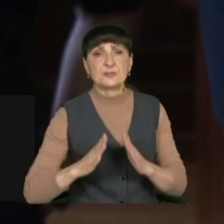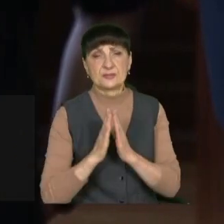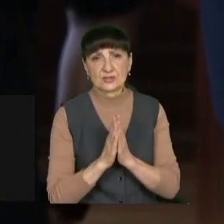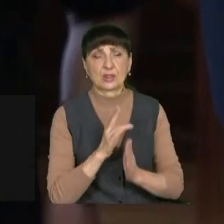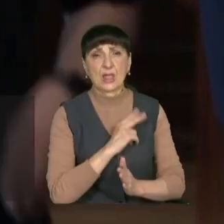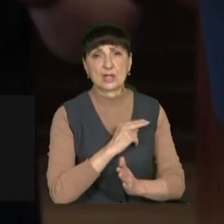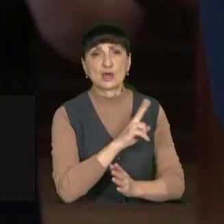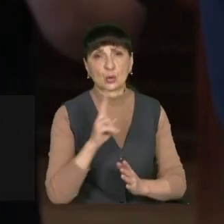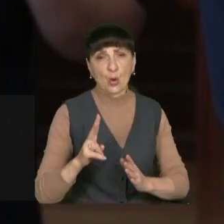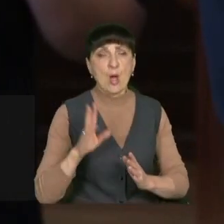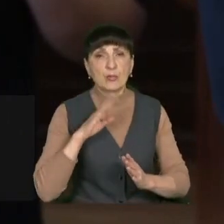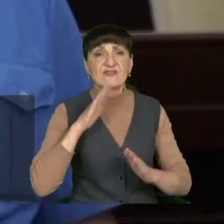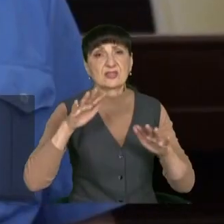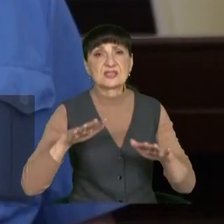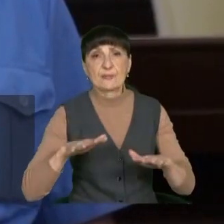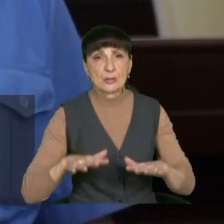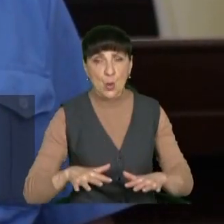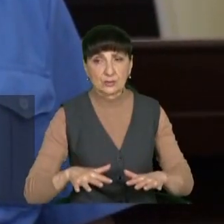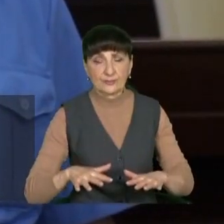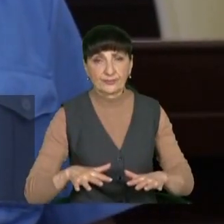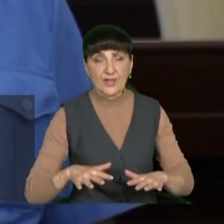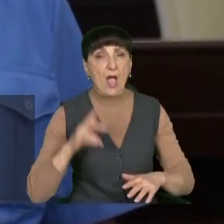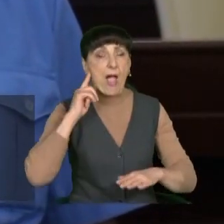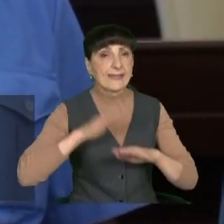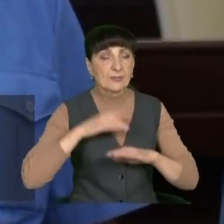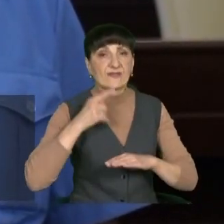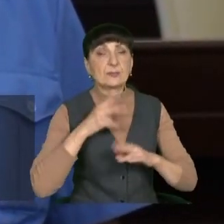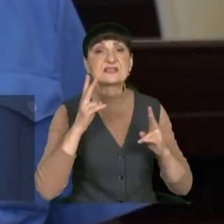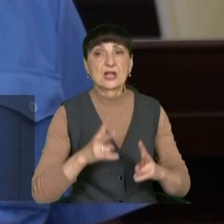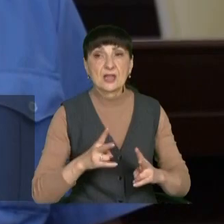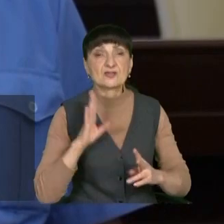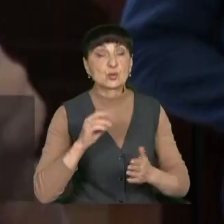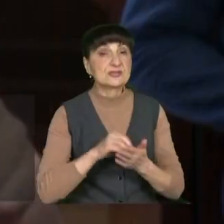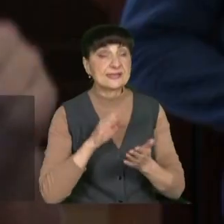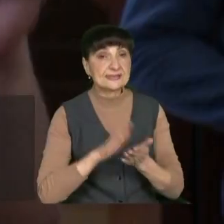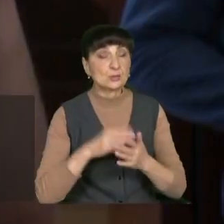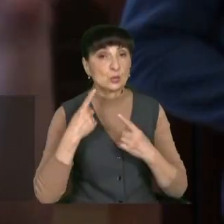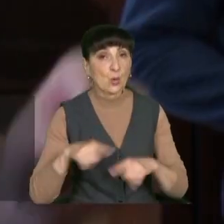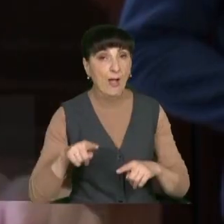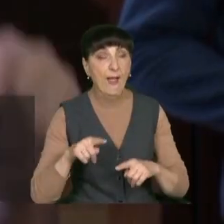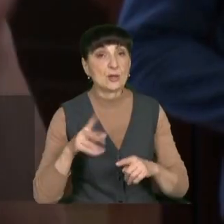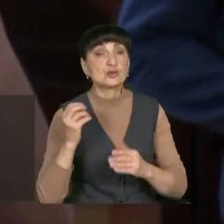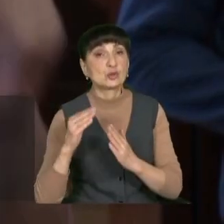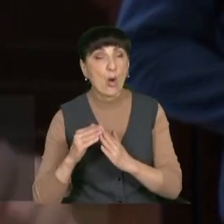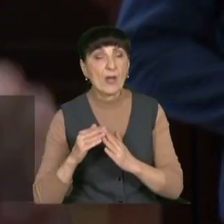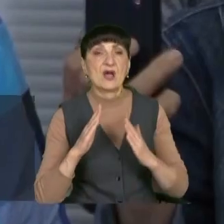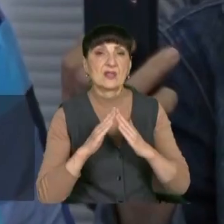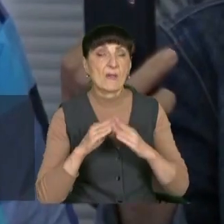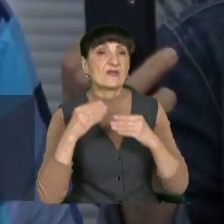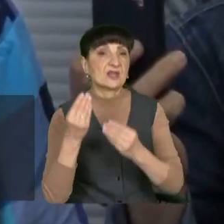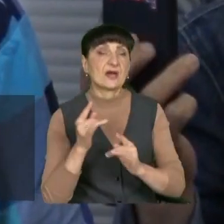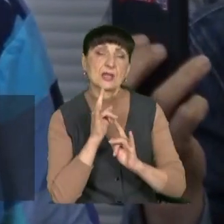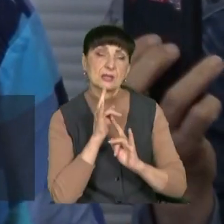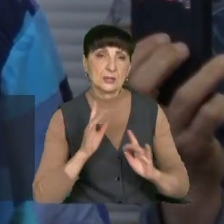дачных обществ. Пусть вода немного спадет. При этом, по словам акима, пострадавшим, у которых зарегистрирована другая жилая недвижимость, дома выдавать